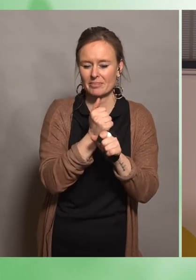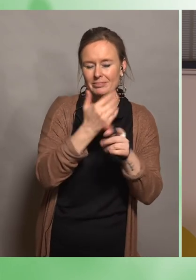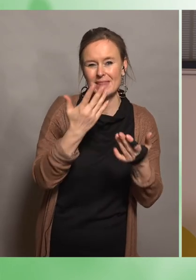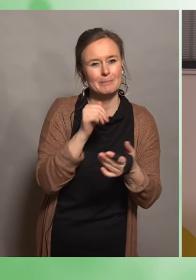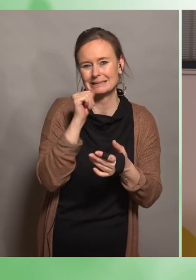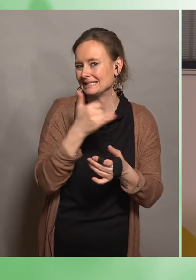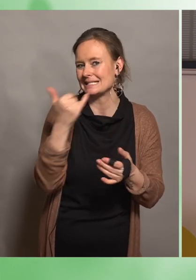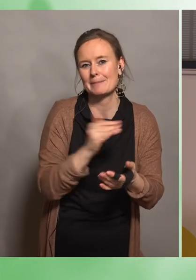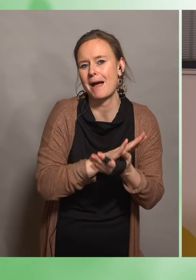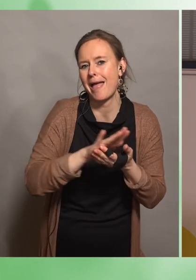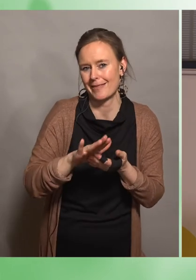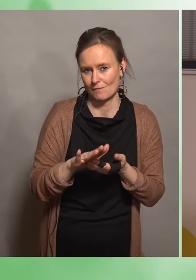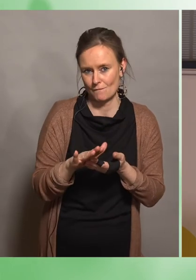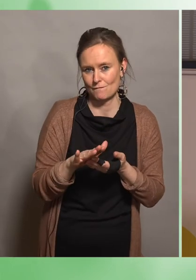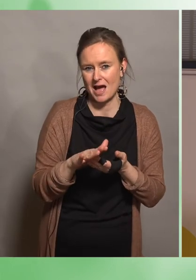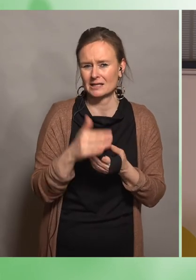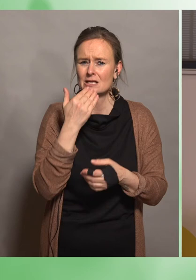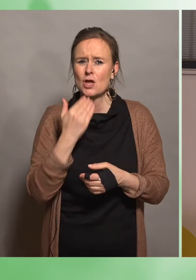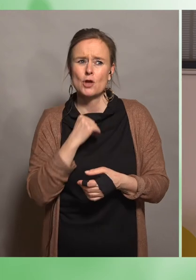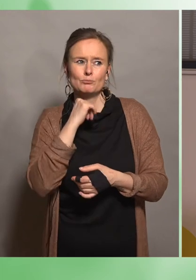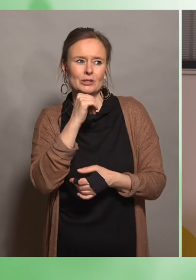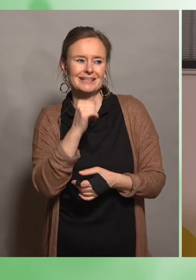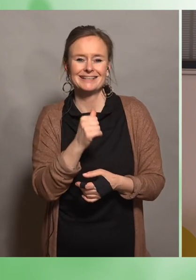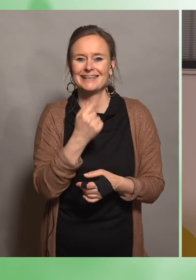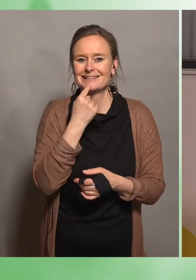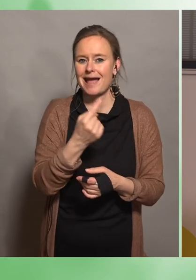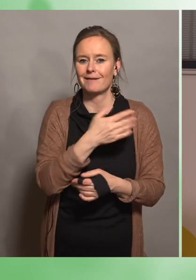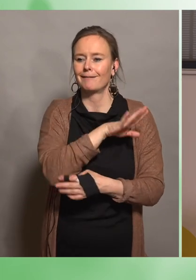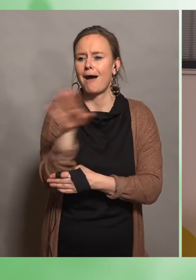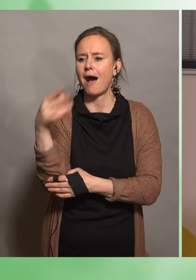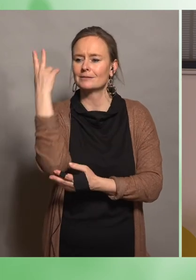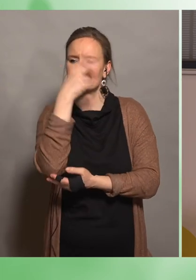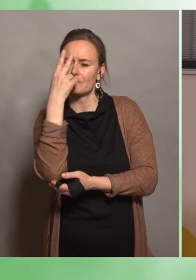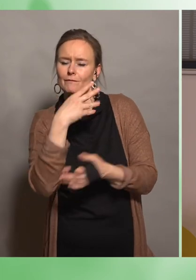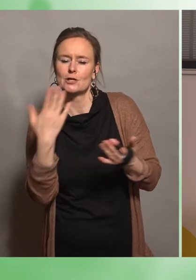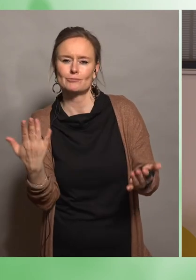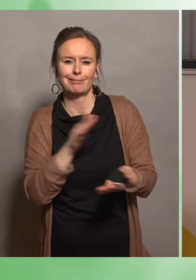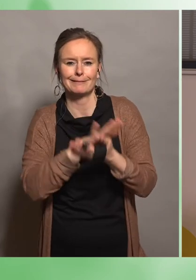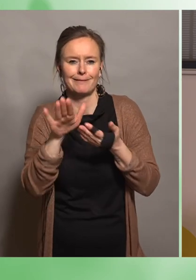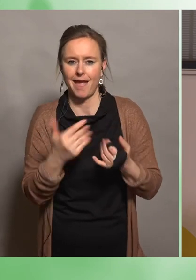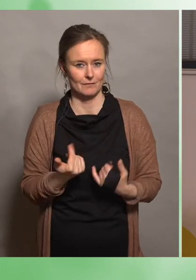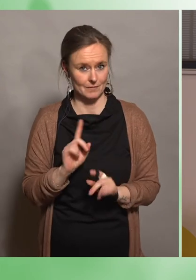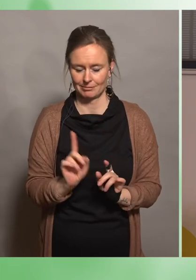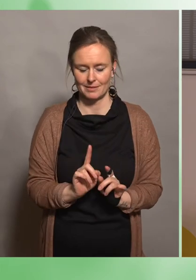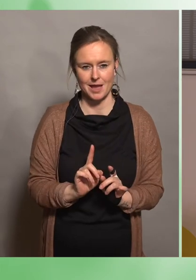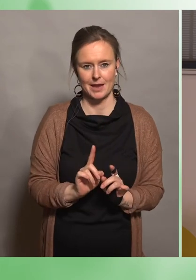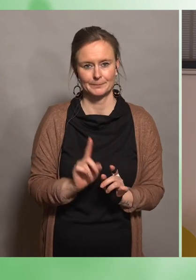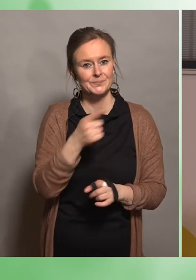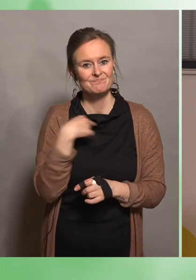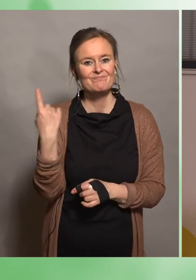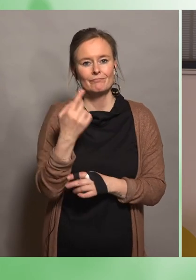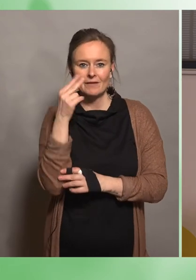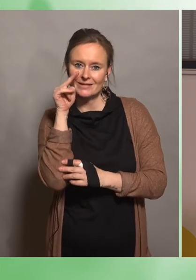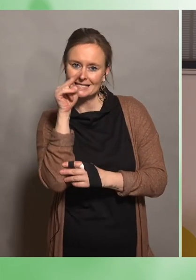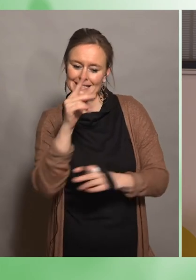Und ich will jetzt hier nicht so tun, als ob das alles ganz selbstverständlich und einfach ist. Ich glaube auch, wir sehen hier die Spitze